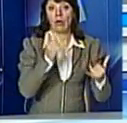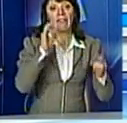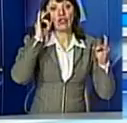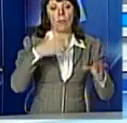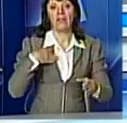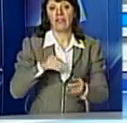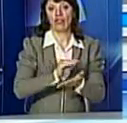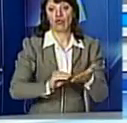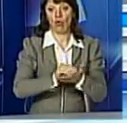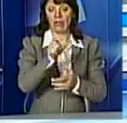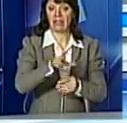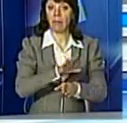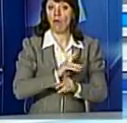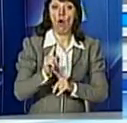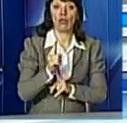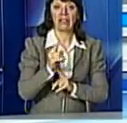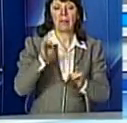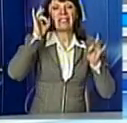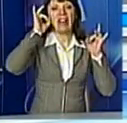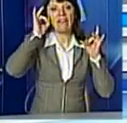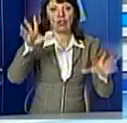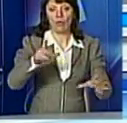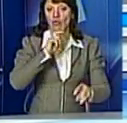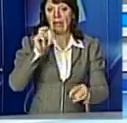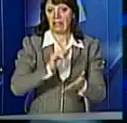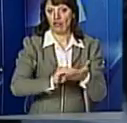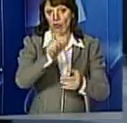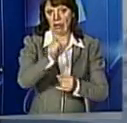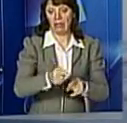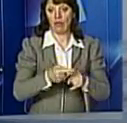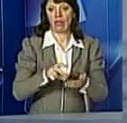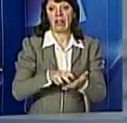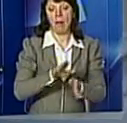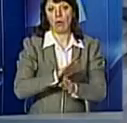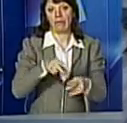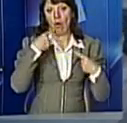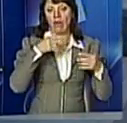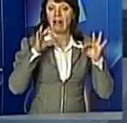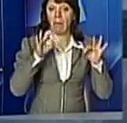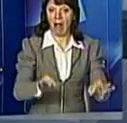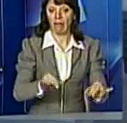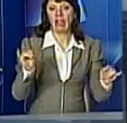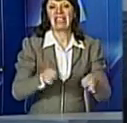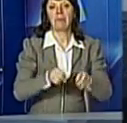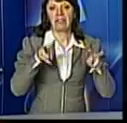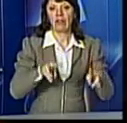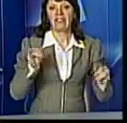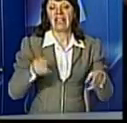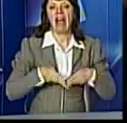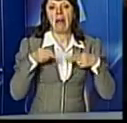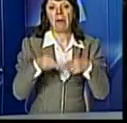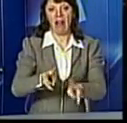Львівським журналістом він був Одним із найвідоміших українських журналістів котрий не боявся говорити правду і спеціалізувався на